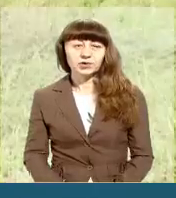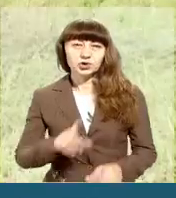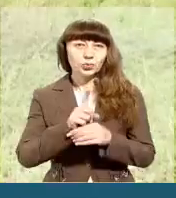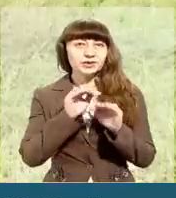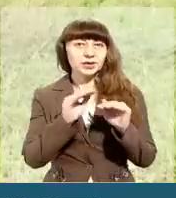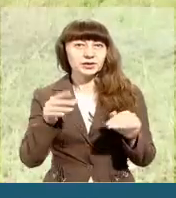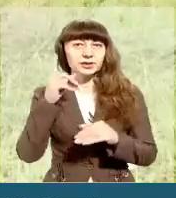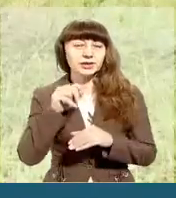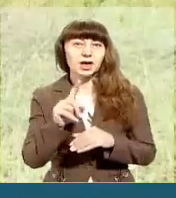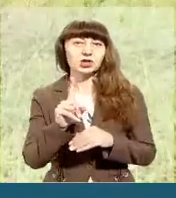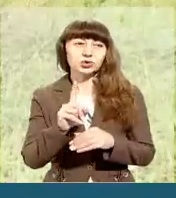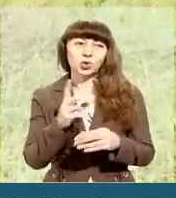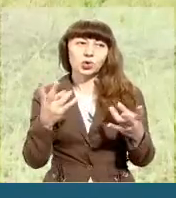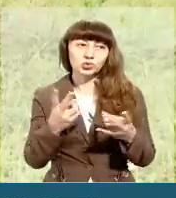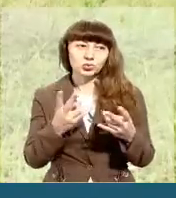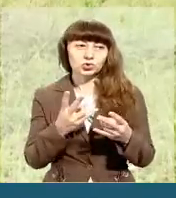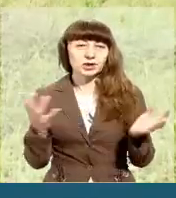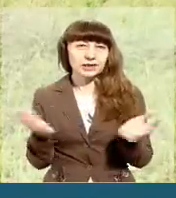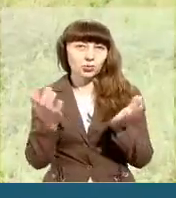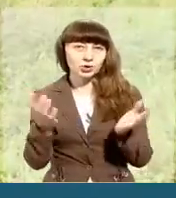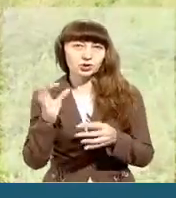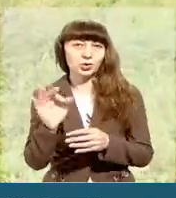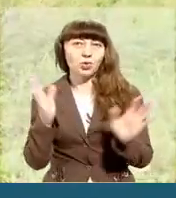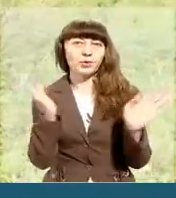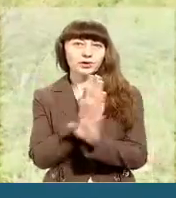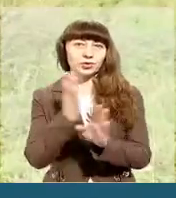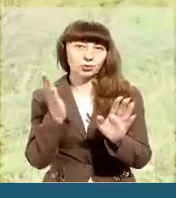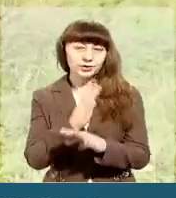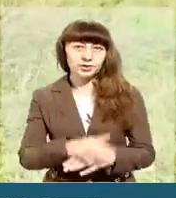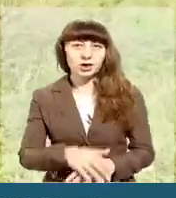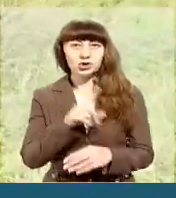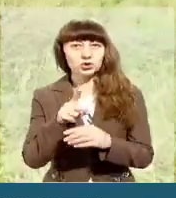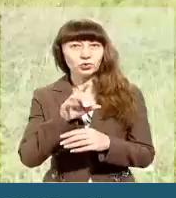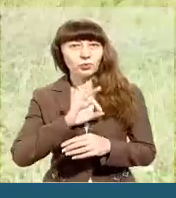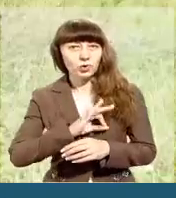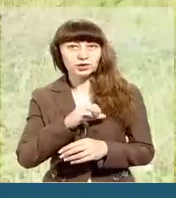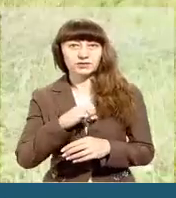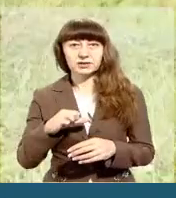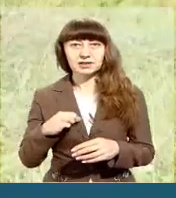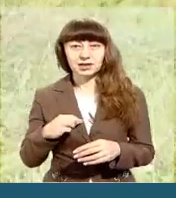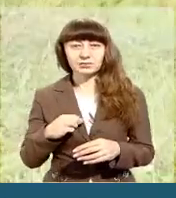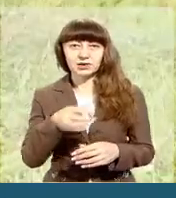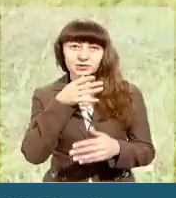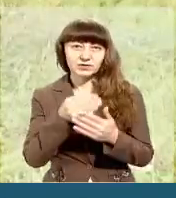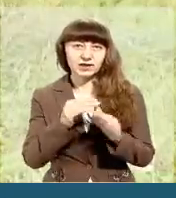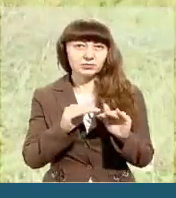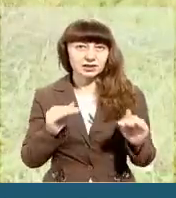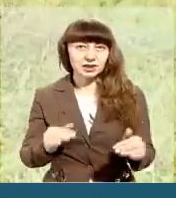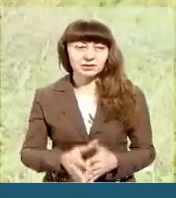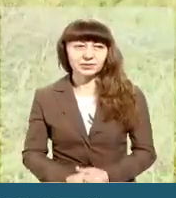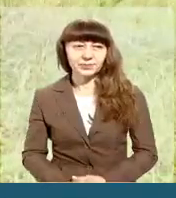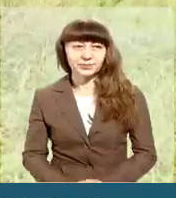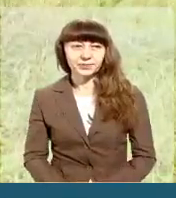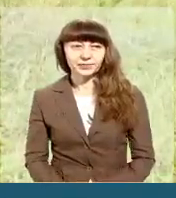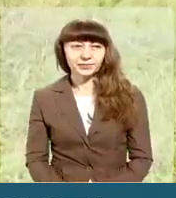жиналғанбыз. Қарап атқандай, мұнда бәрі жиналды. Үлкен адамдар, кішкентай балалар,